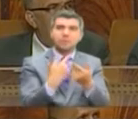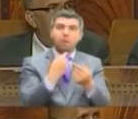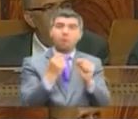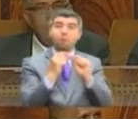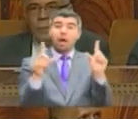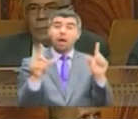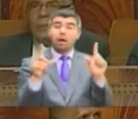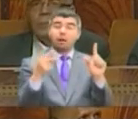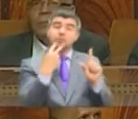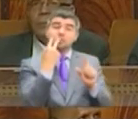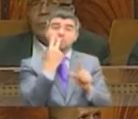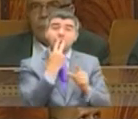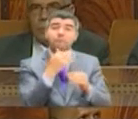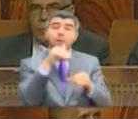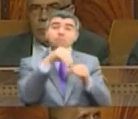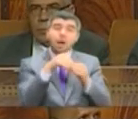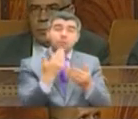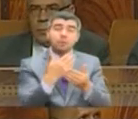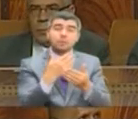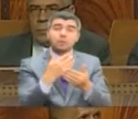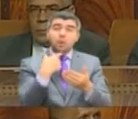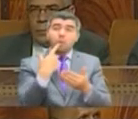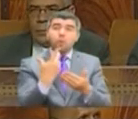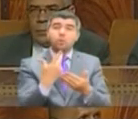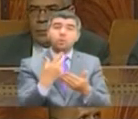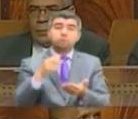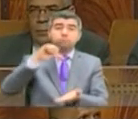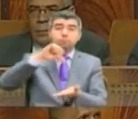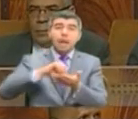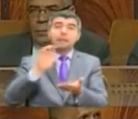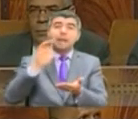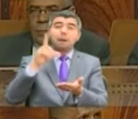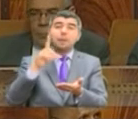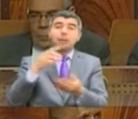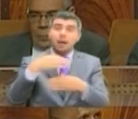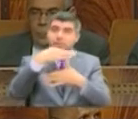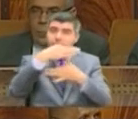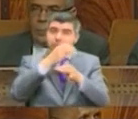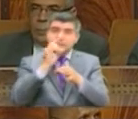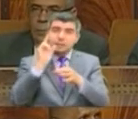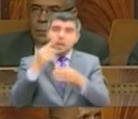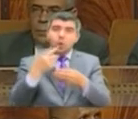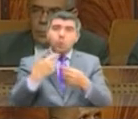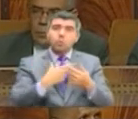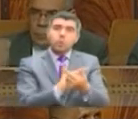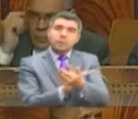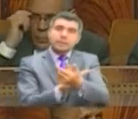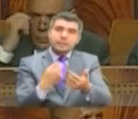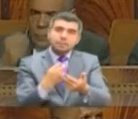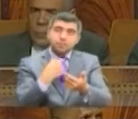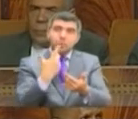ما يجري في يعني مع هاد باستور. لقاحات كثيره راه منقطعه السيد الوزير،